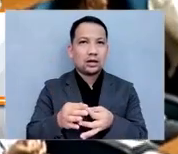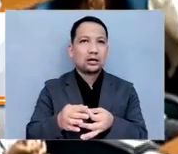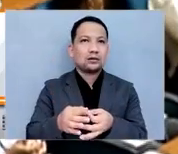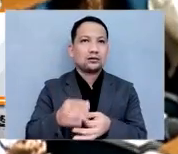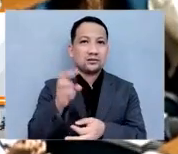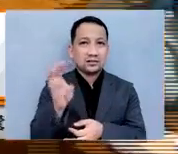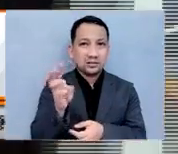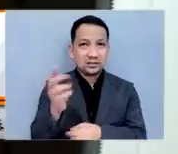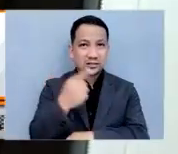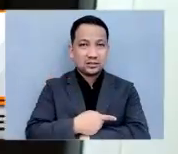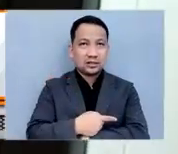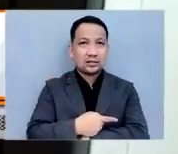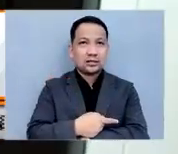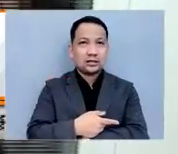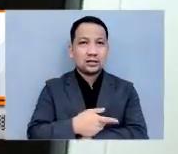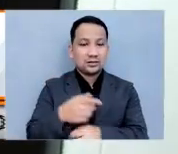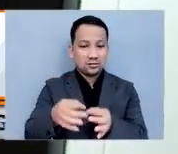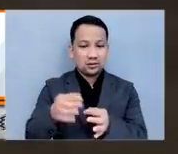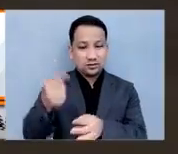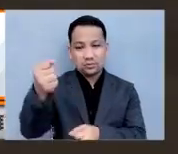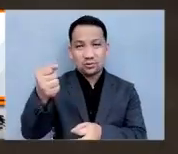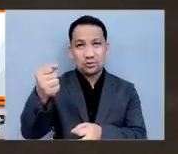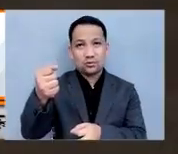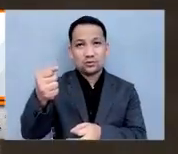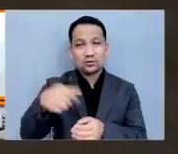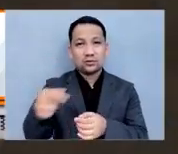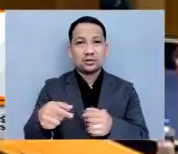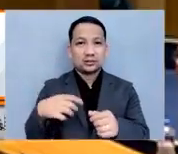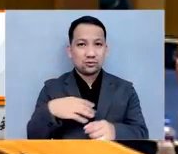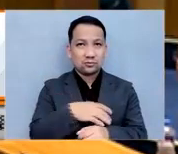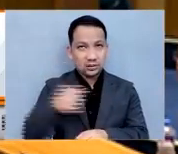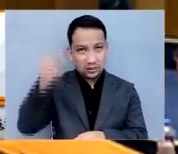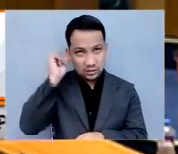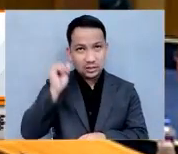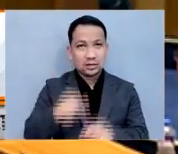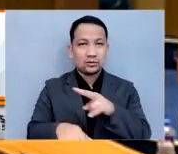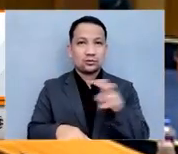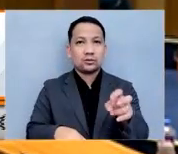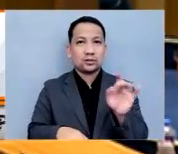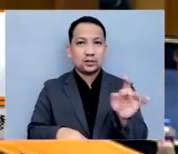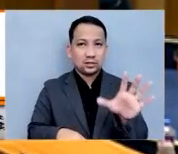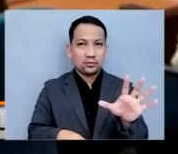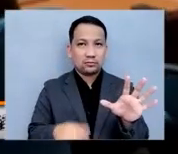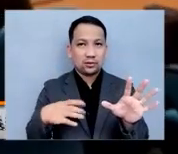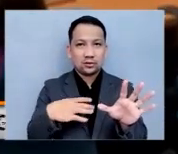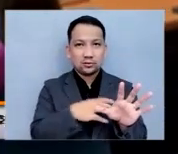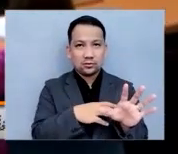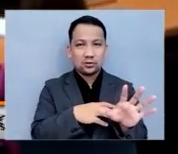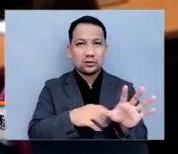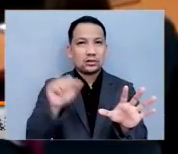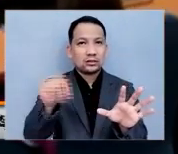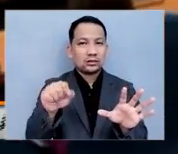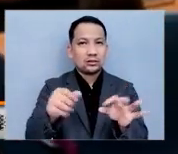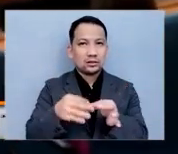loob ng 60 araw si Negros Oriental 3rd District Representative Arnie Teves Jr. 285 na mga kongresista ang pumabor